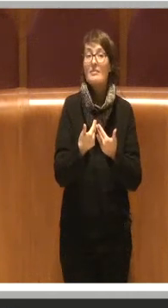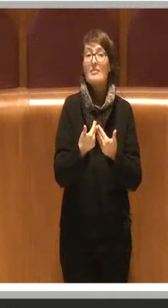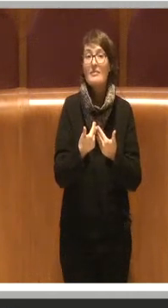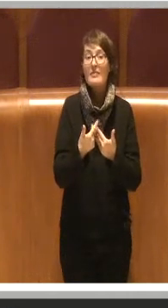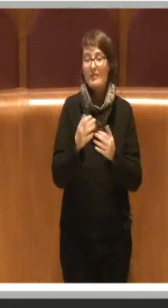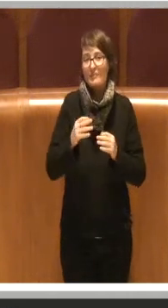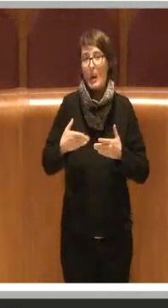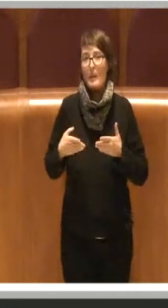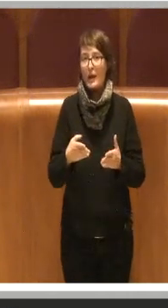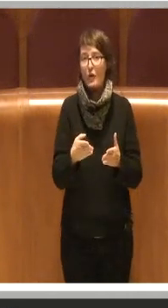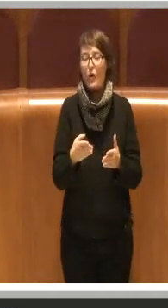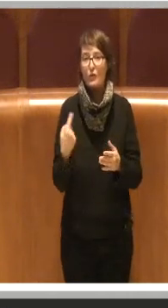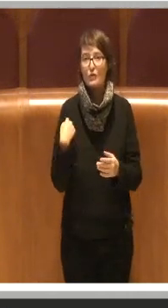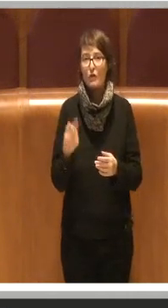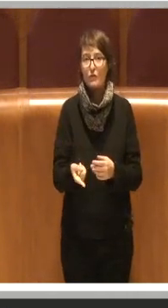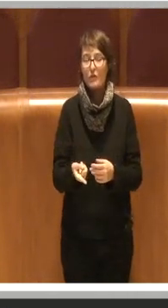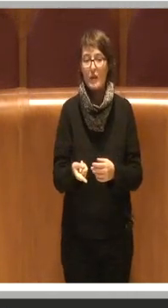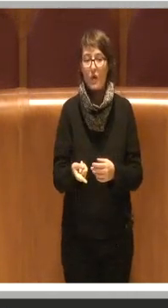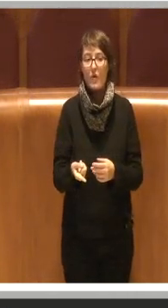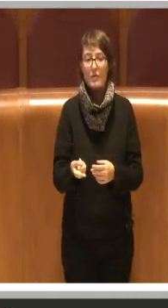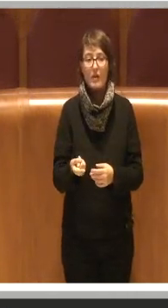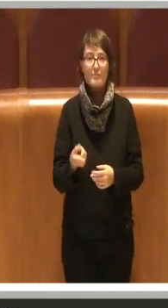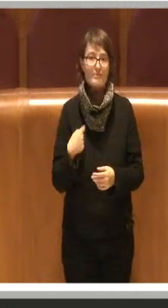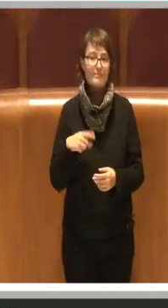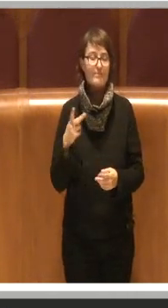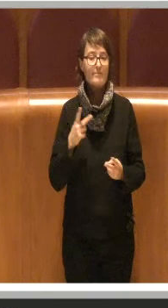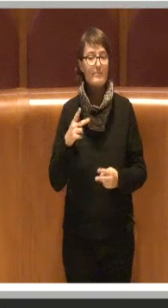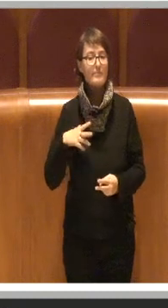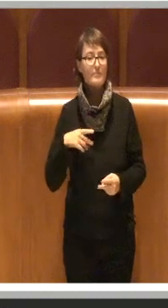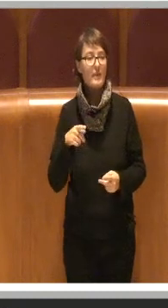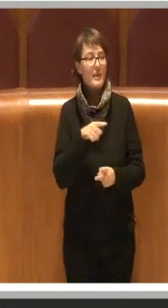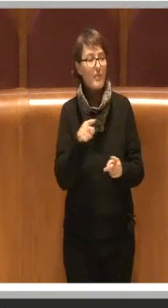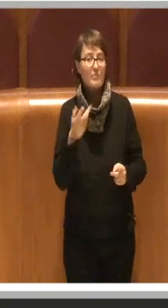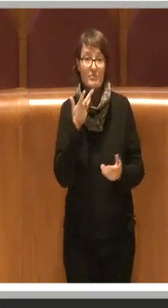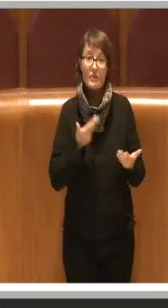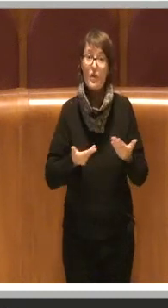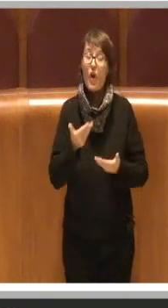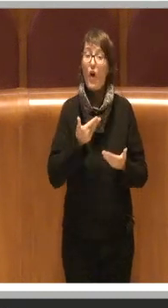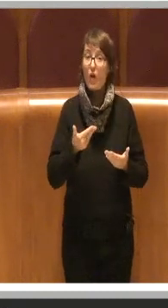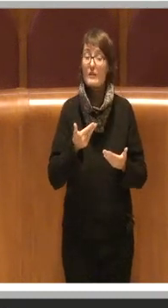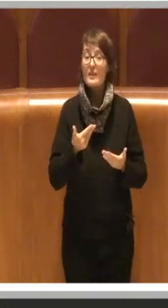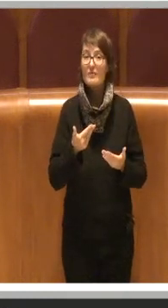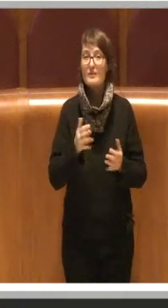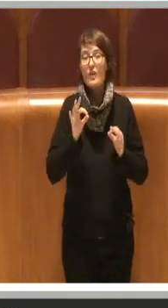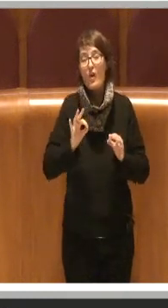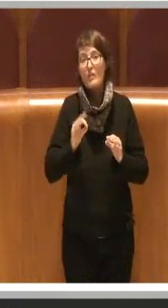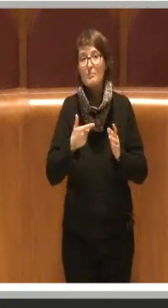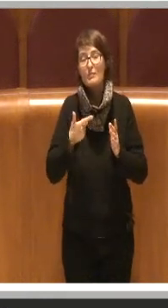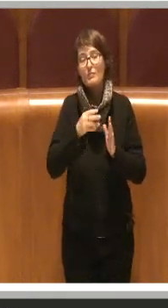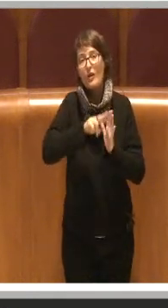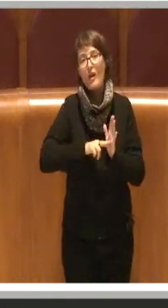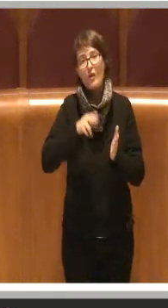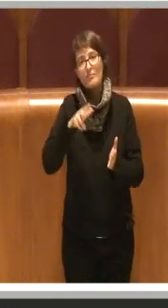nostro percorso, che speriamo voi vogliate condividere con l'approvazione di questo regolamento, un